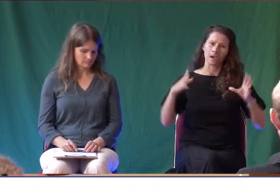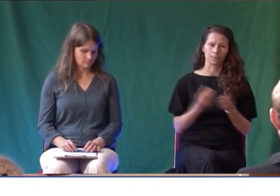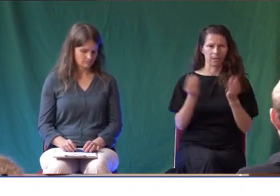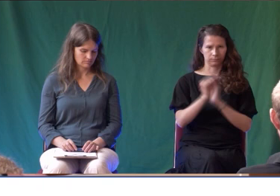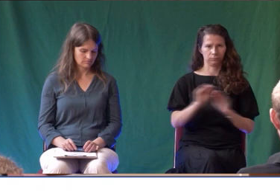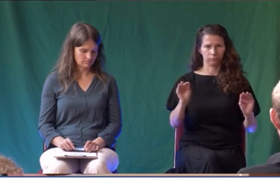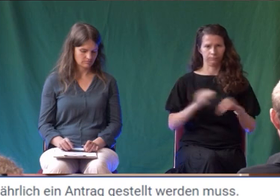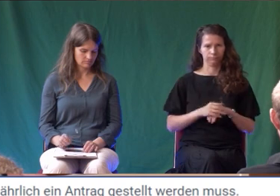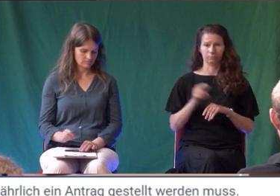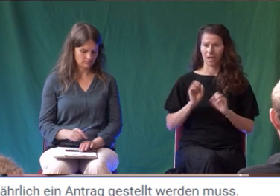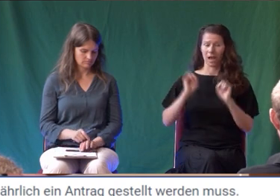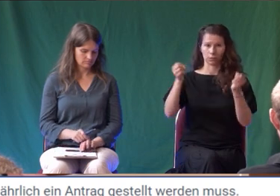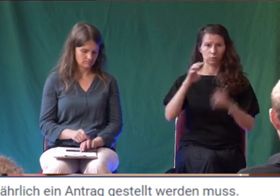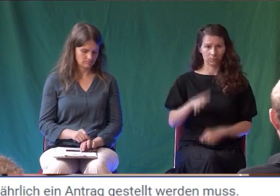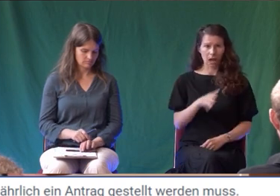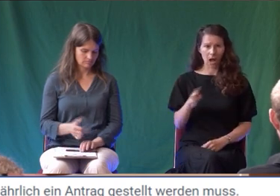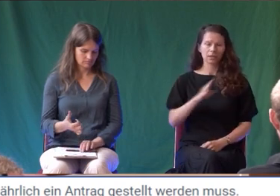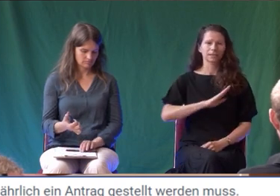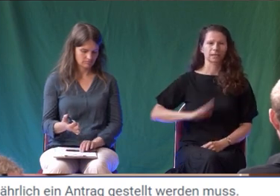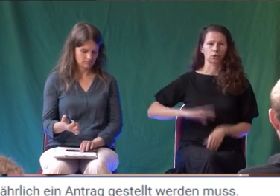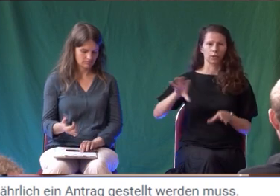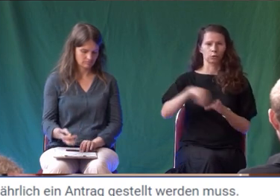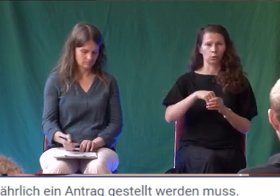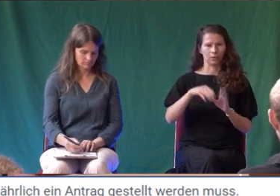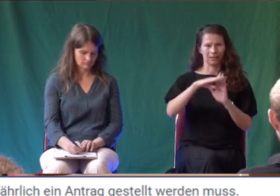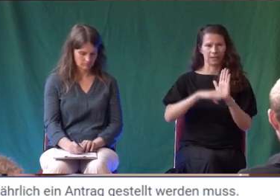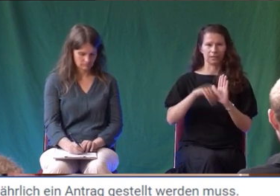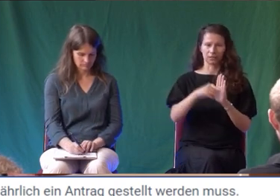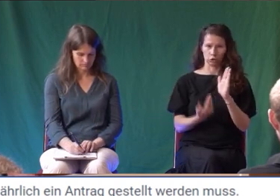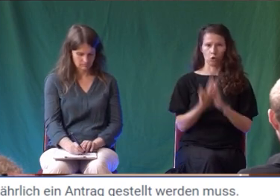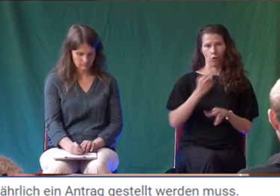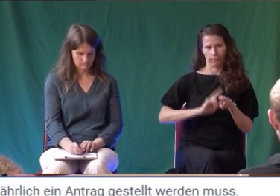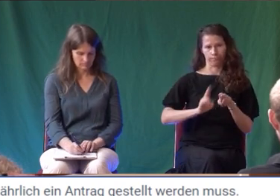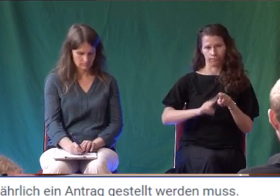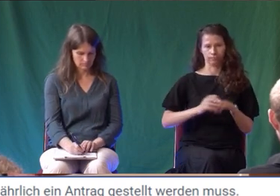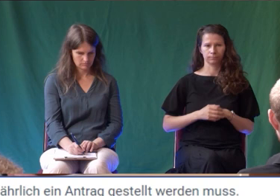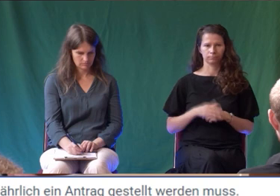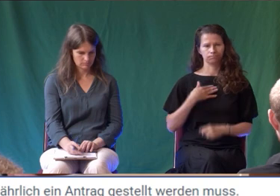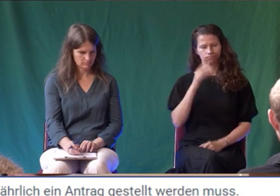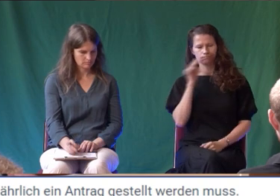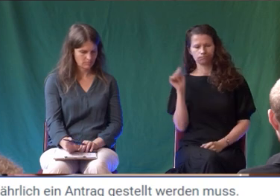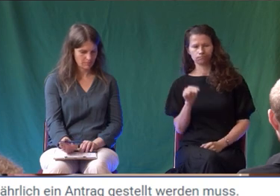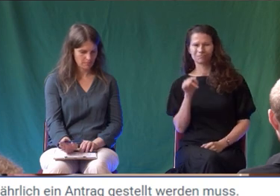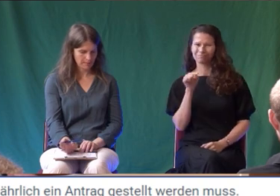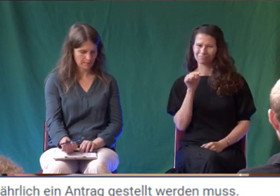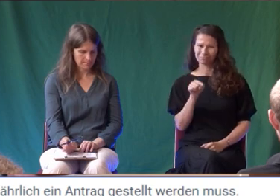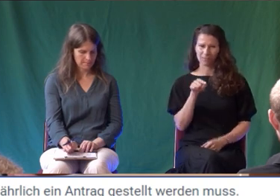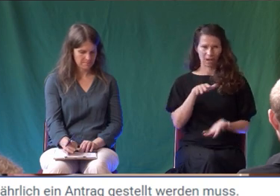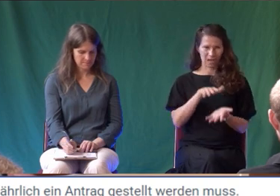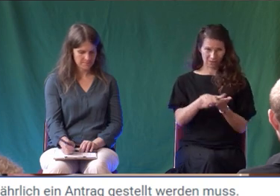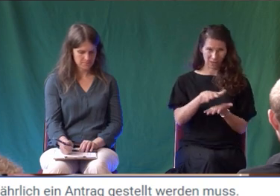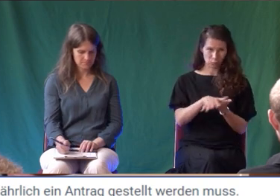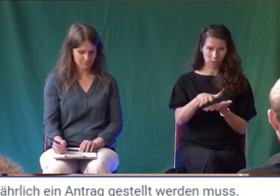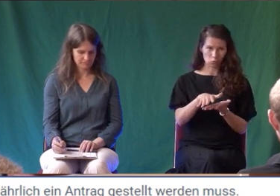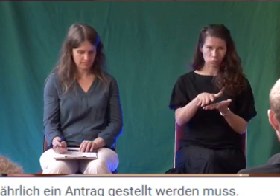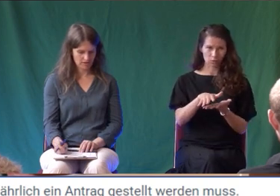Aktionsplan wurde auch das sächsische inklusionsgesetz novelliert und aus meiner Sicht muss ich an diese Novellierung eine